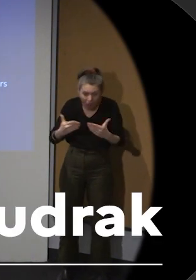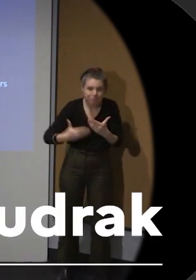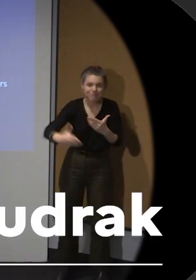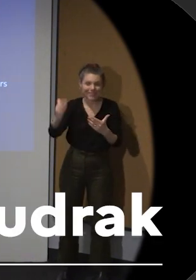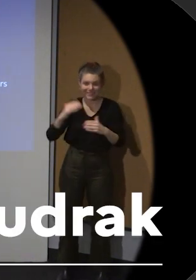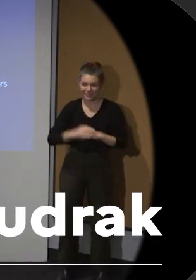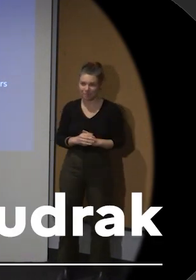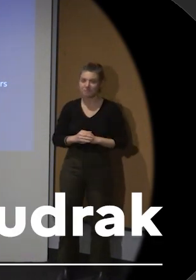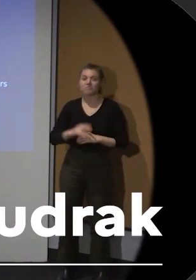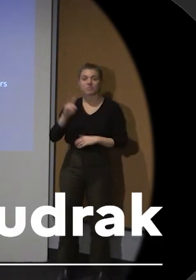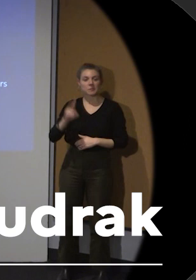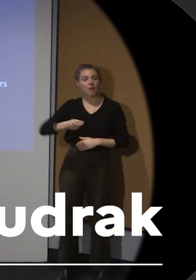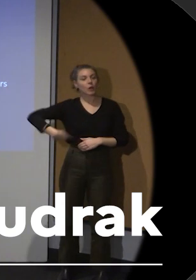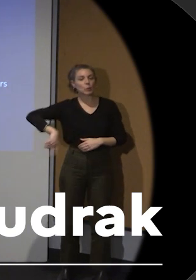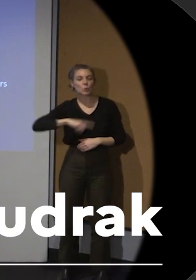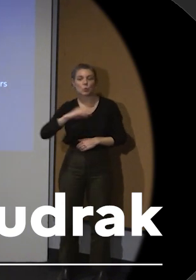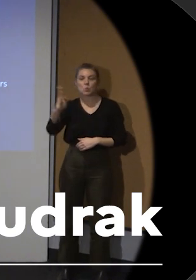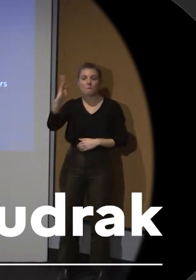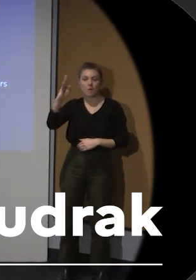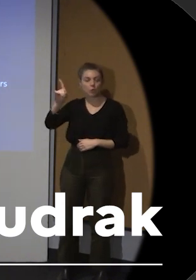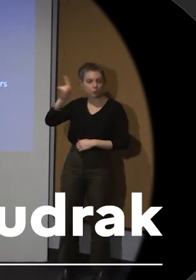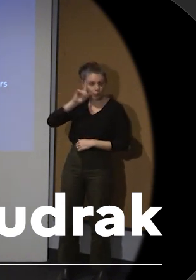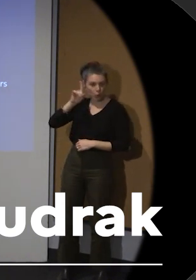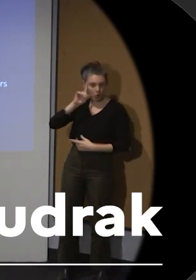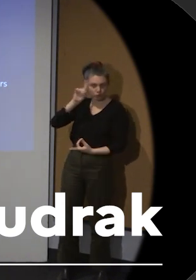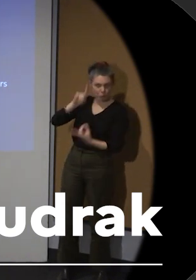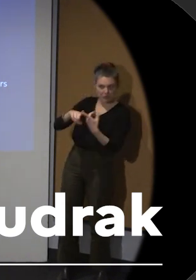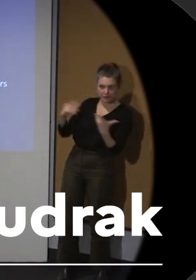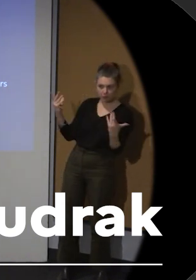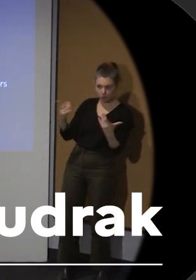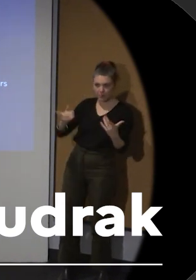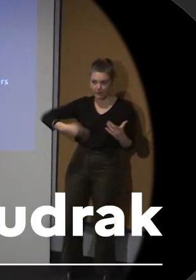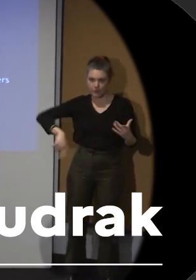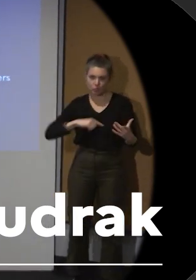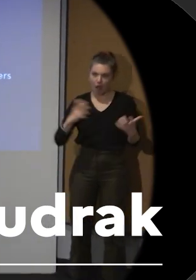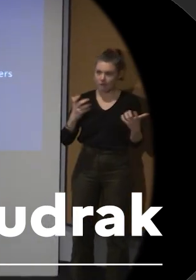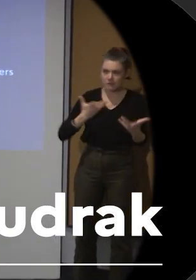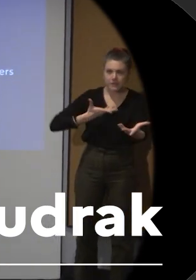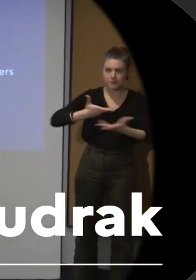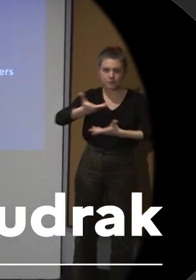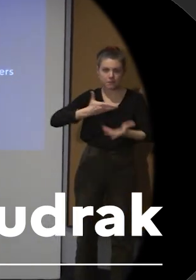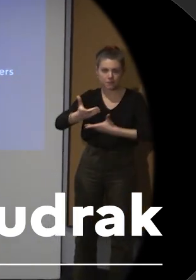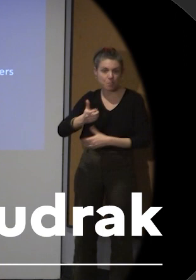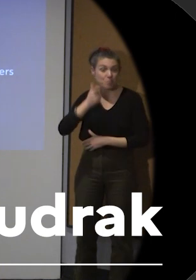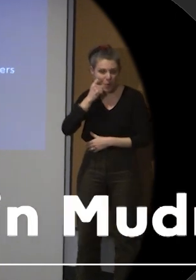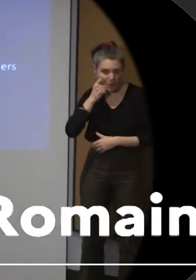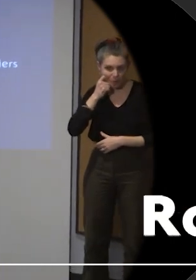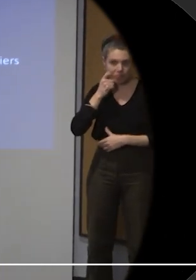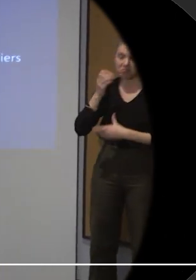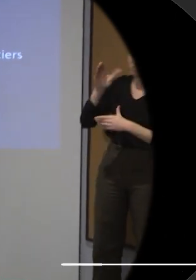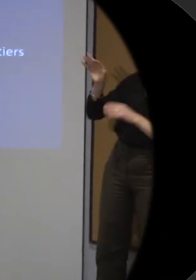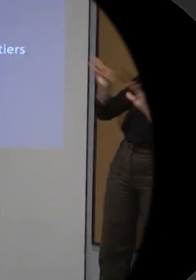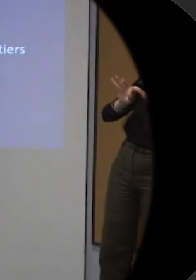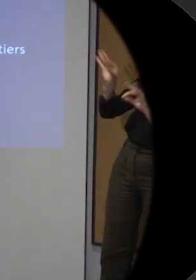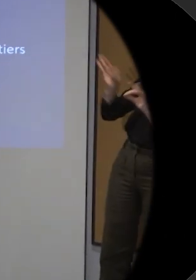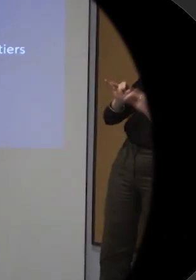début, l'objectif de ce rendez-vous, c'est de permettre une rencontre simple et directe entre le public, vous, et des médecins, des chercheurs